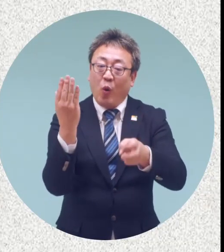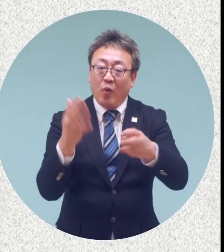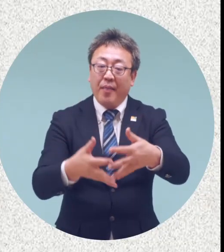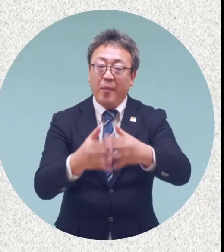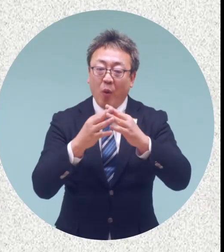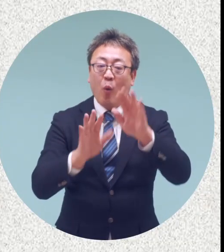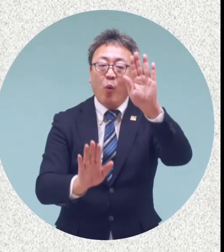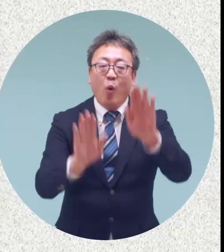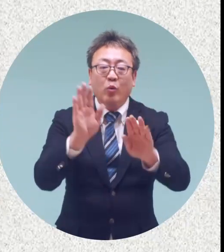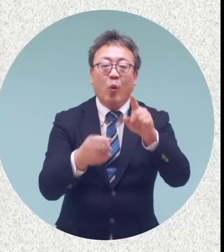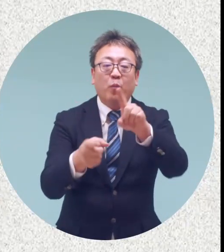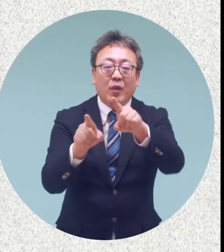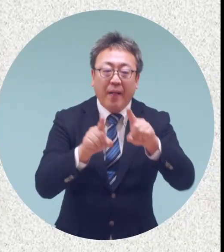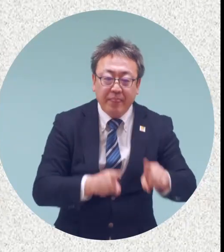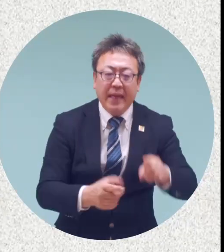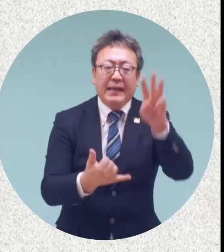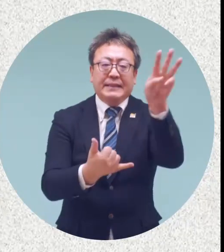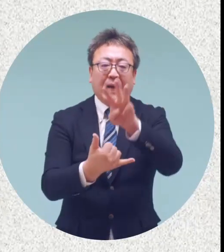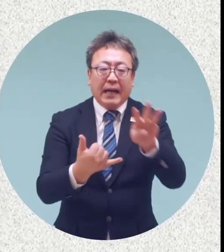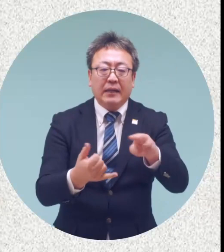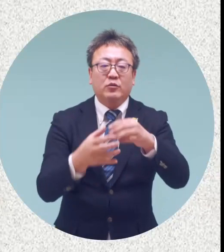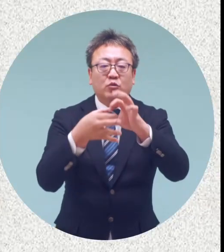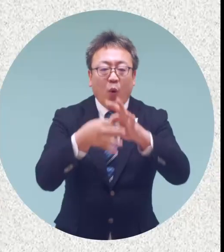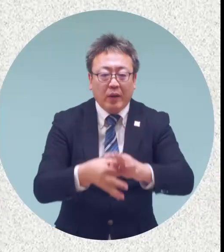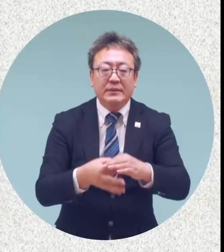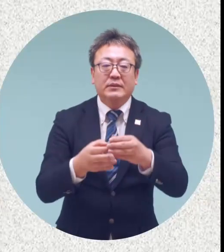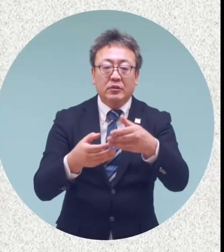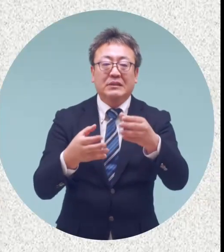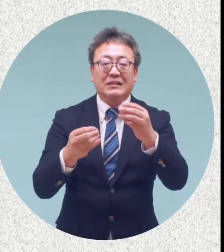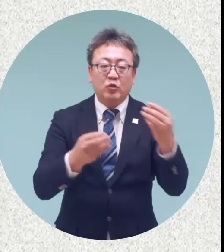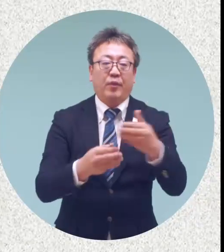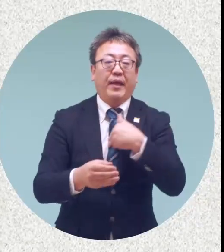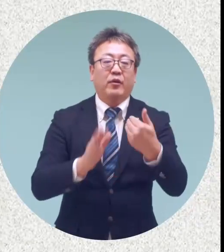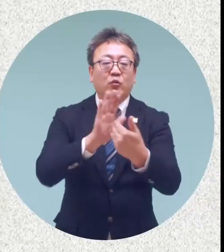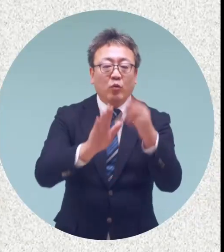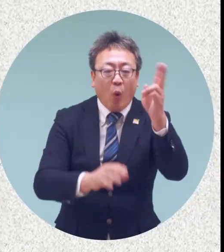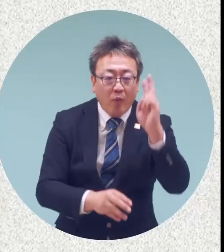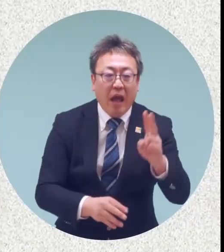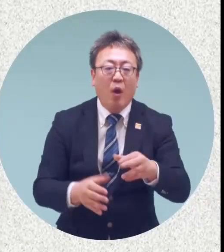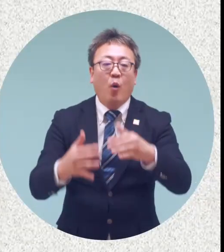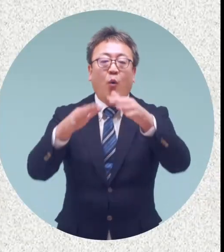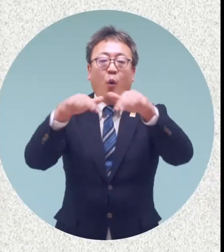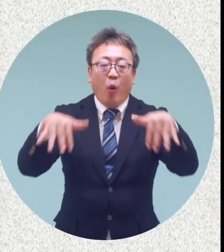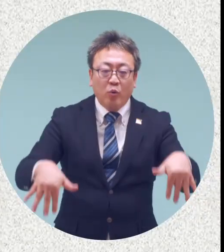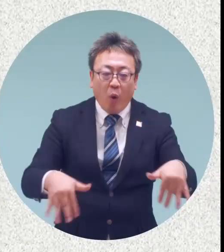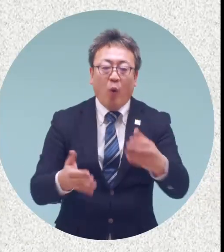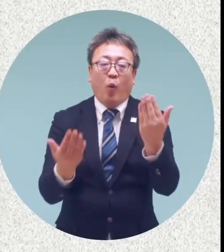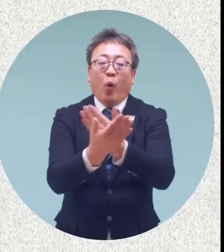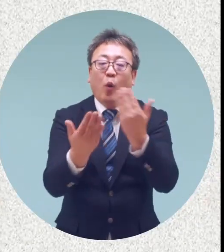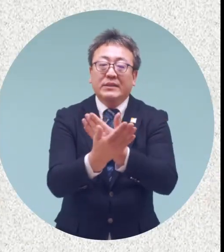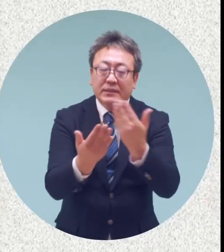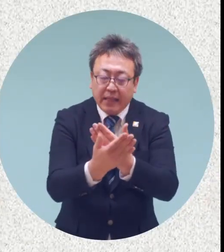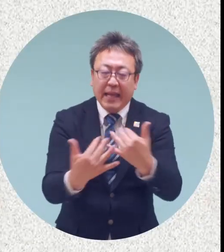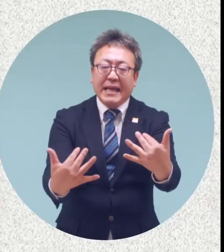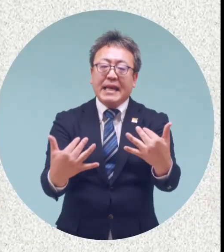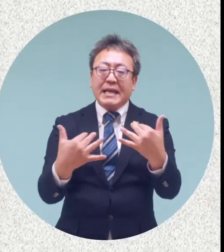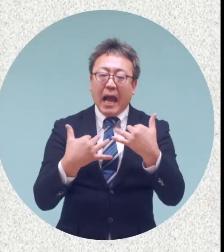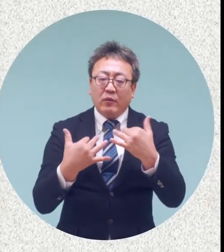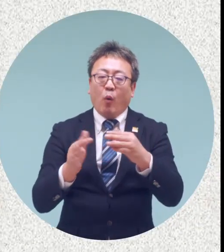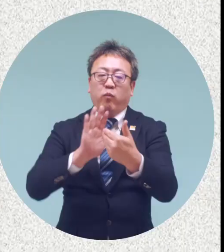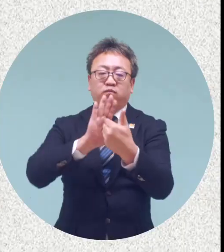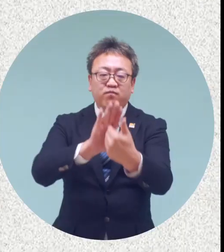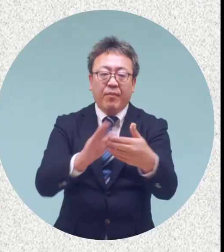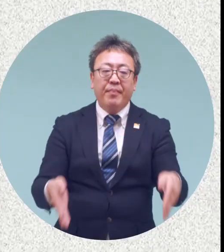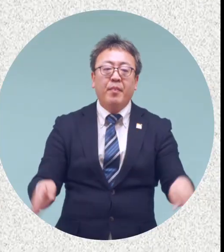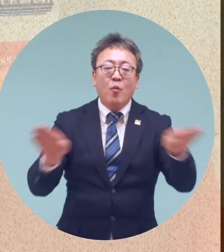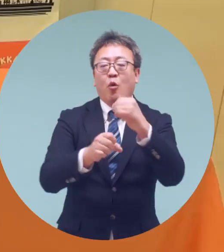の構造については、災害により発生した被害を繰り返さないよう、その都度ルールが更新され、被害を防ぐ建物を奨